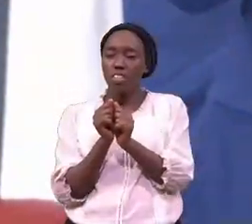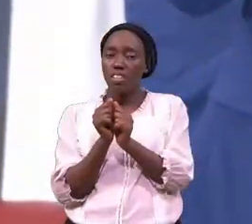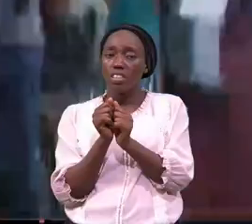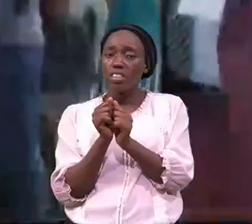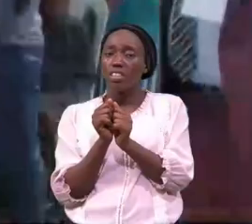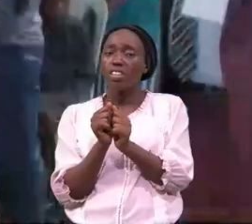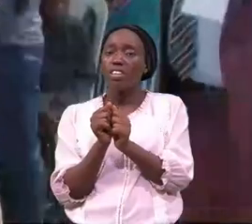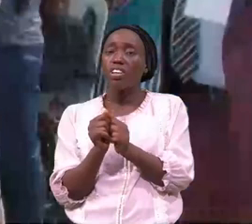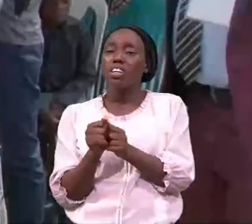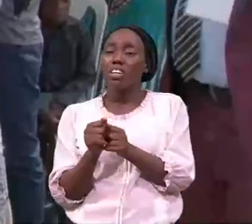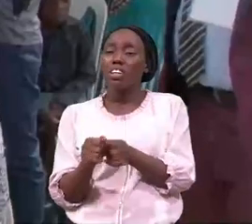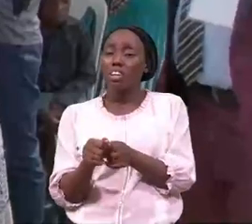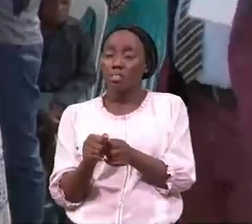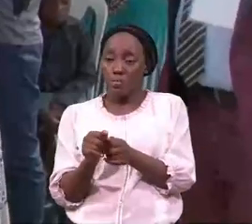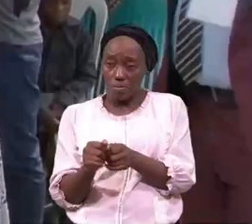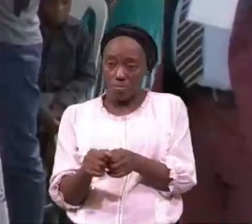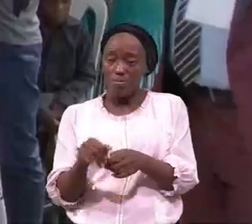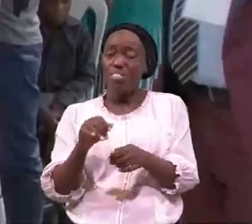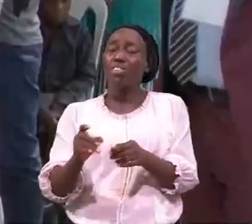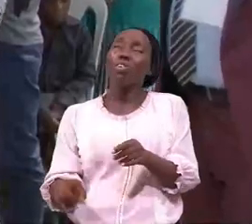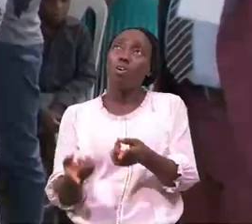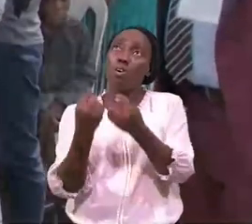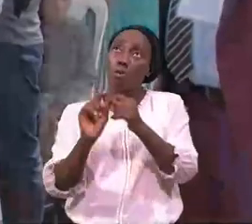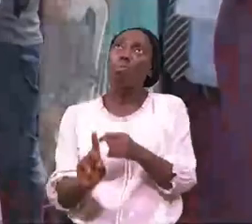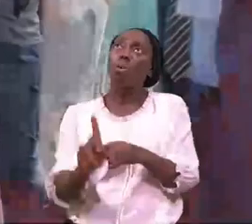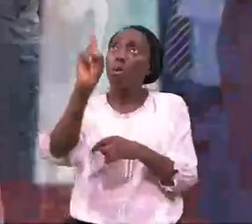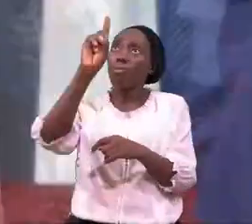Viens, monte et tu ne descendras plus.